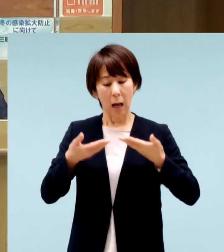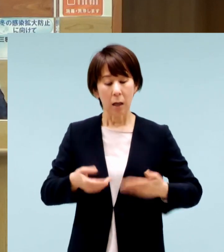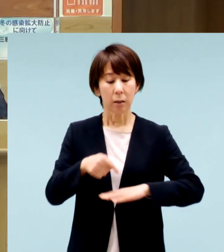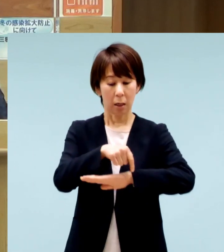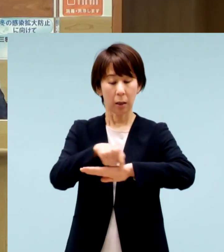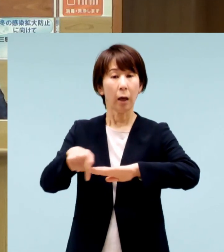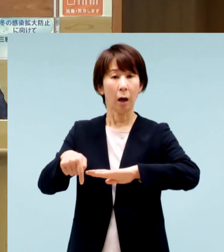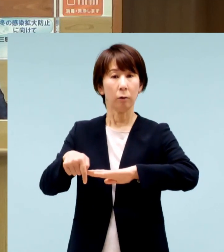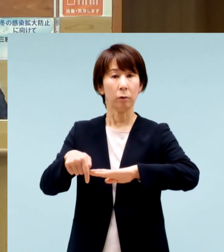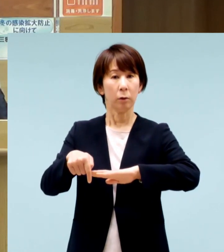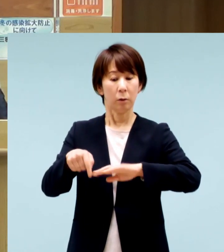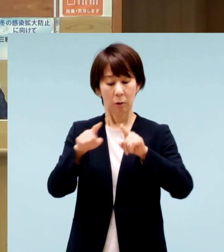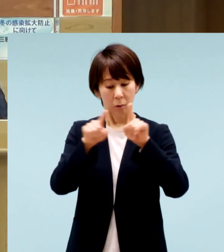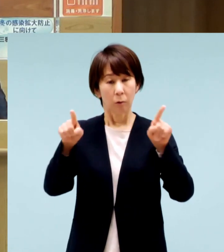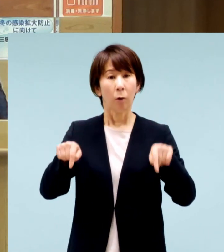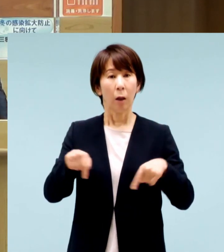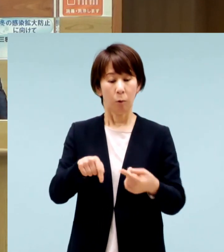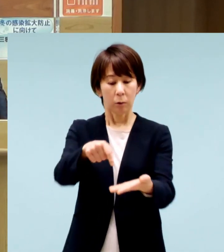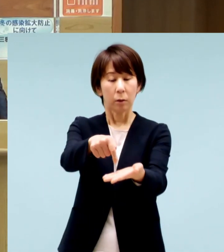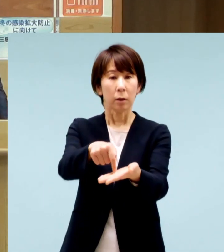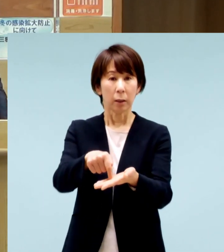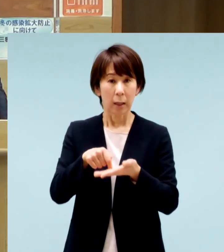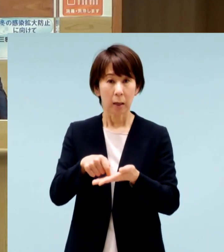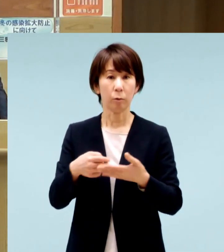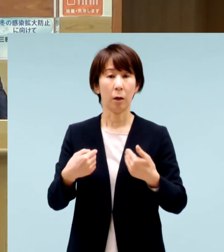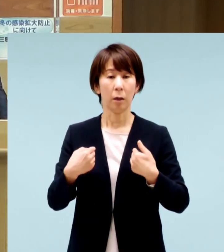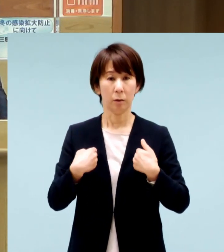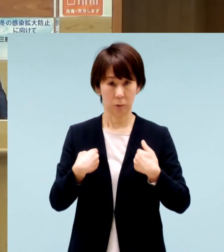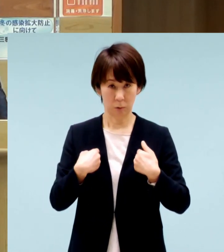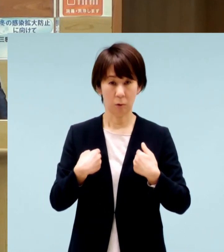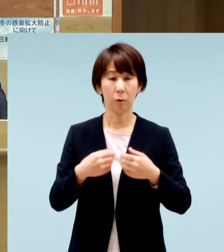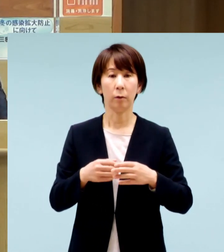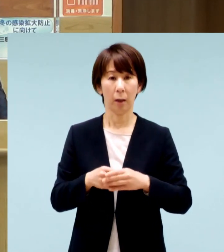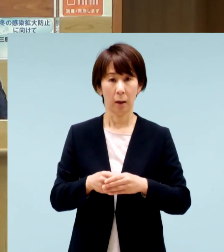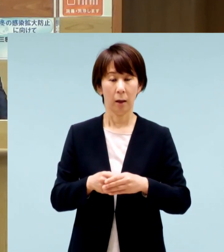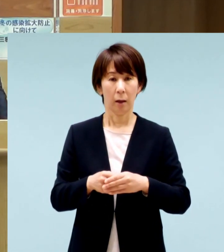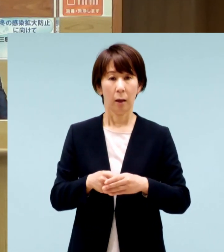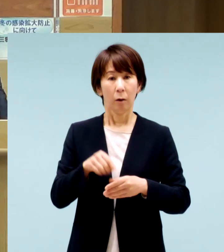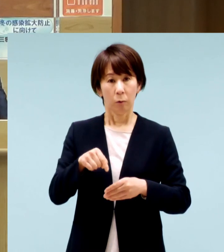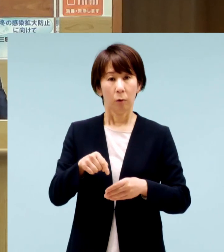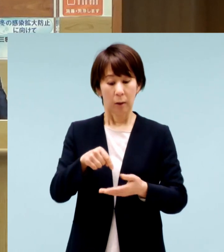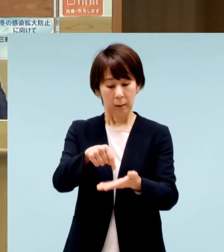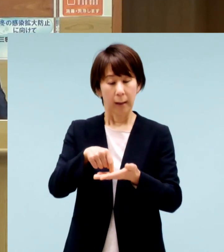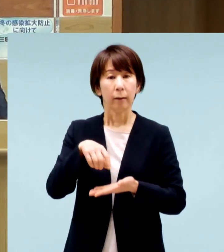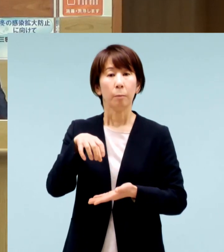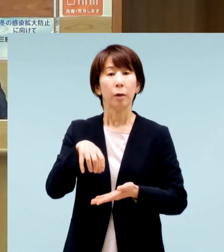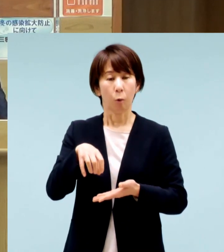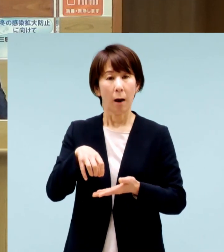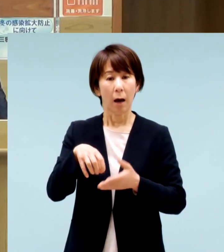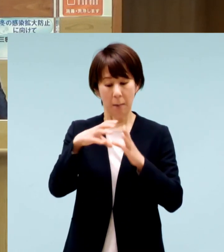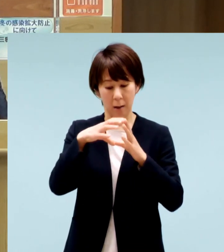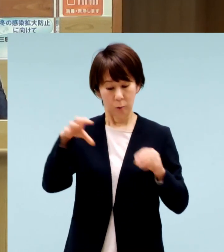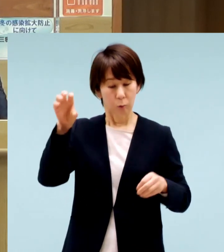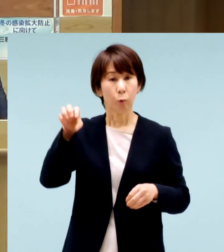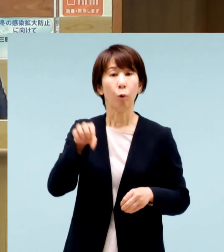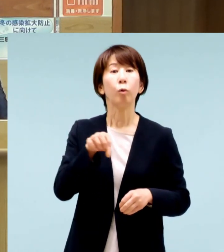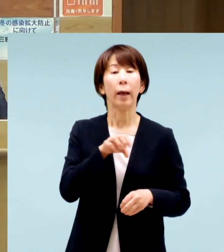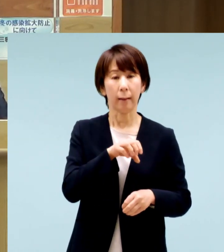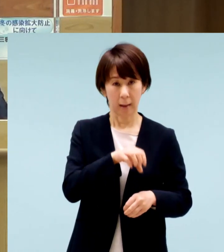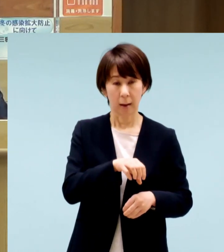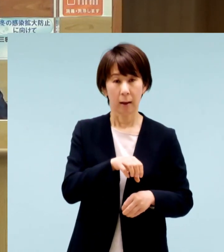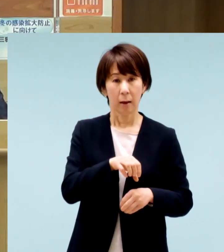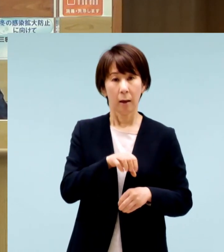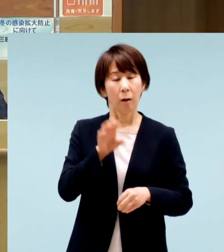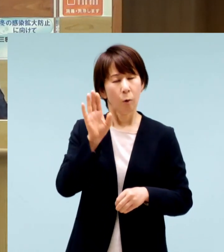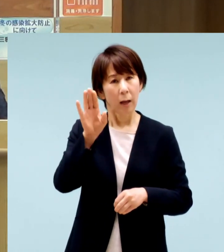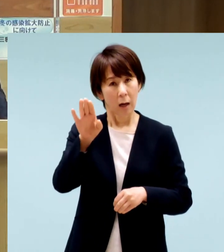提出をしていただきまして、これ都道府県に出していただく形になりますので、所定の様式がこれから示